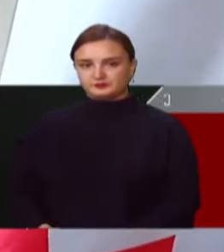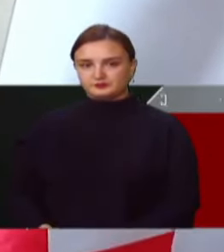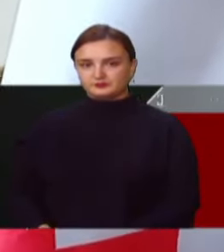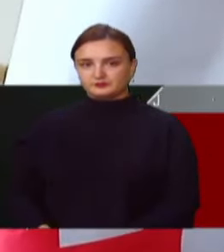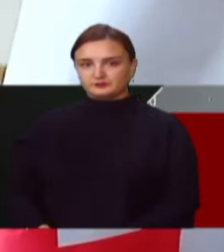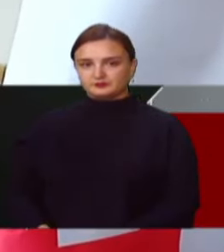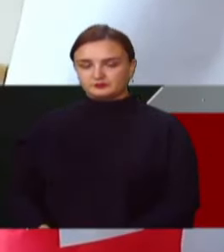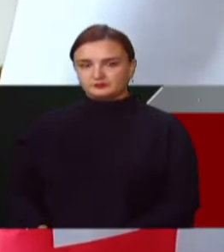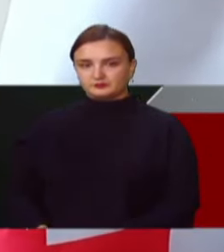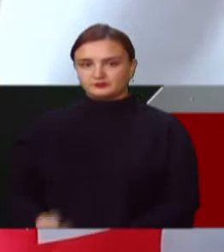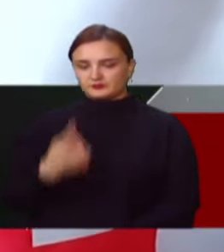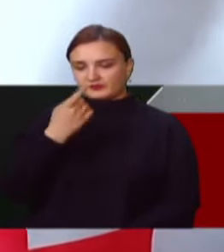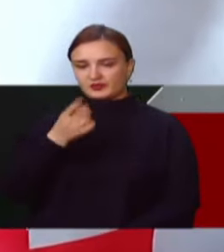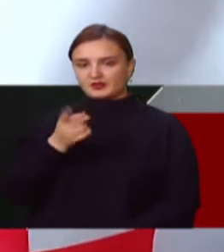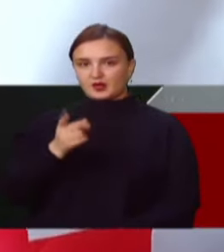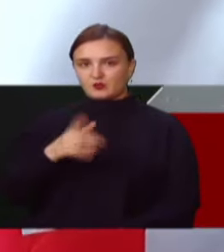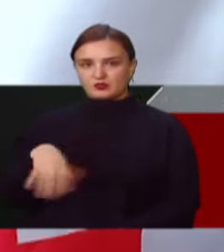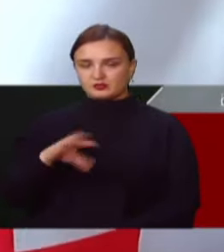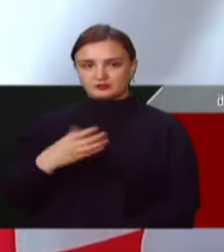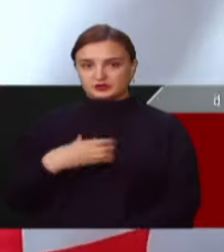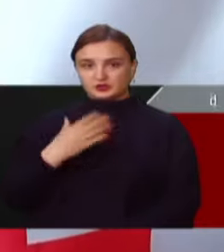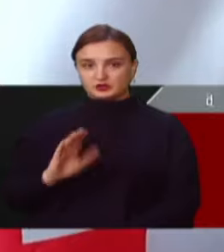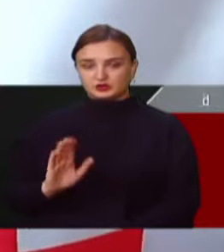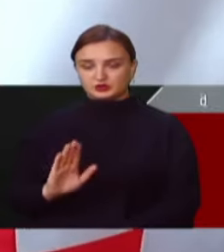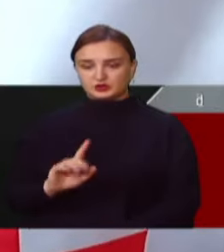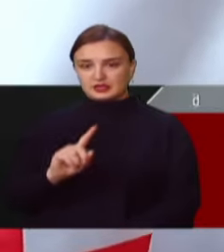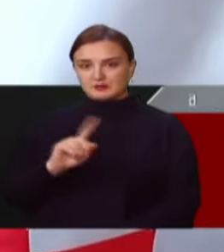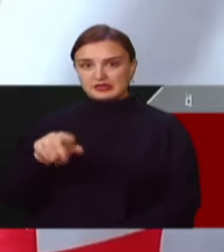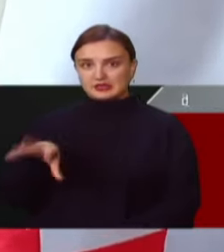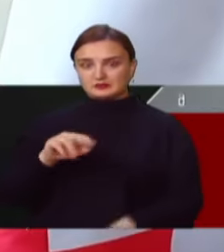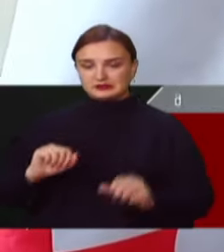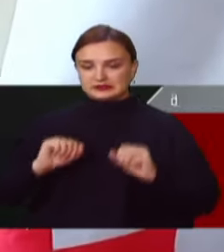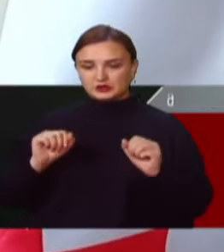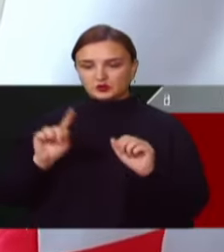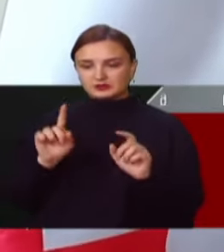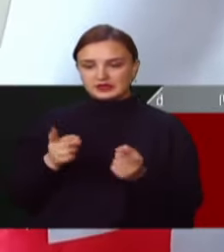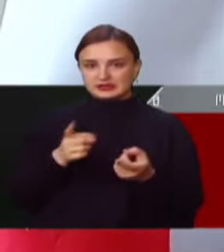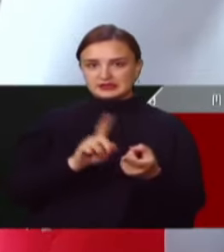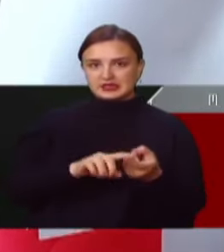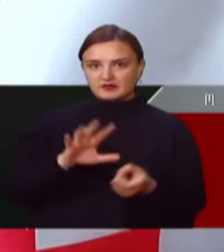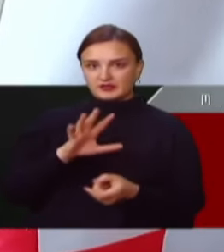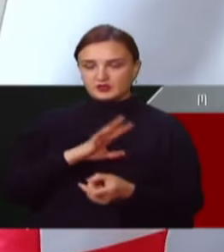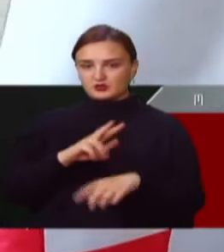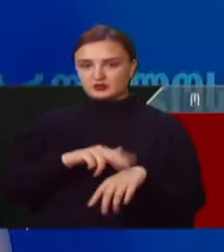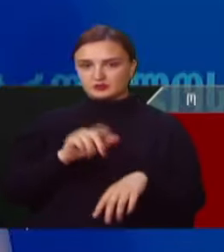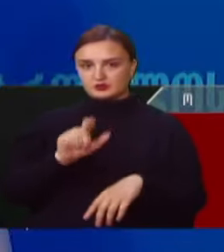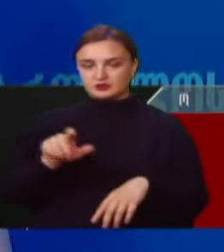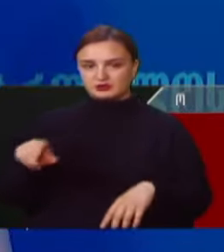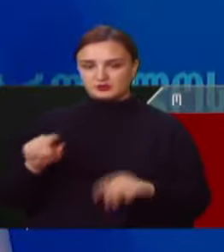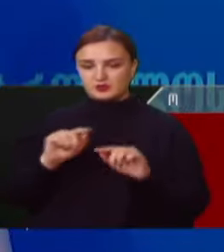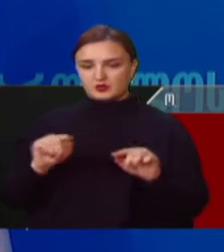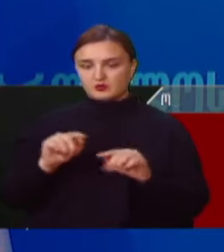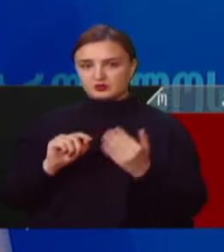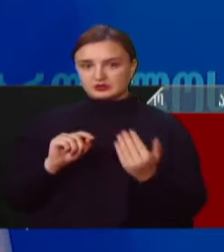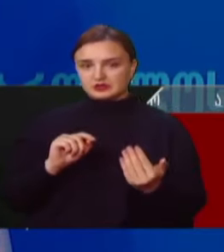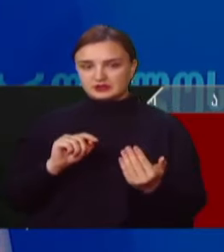ასე ვთქვა, დამუქრების ნამდვილად არავის ეშინია, თუმცა ისდილობს, რომ რაღაცა ზეგავლენა მოახდინოს პოლიციელებზე.